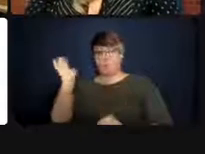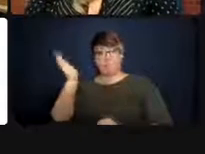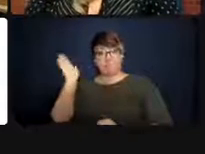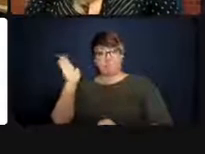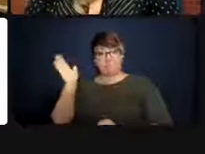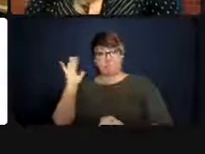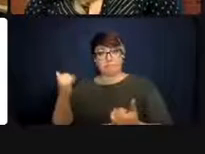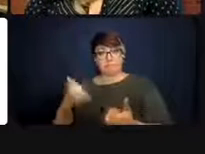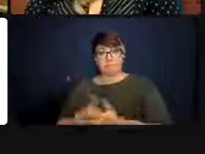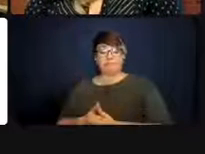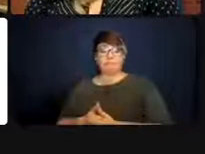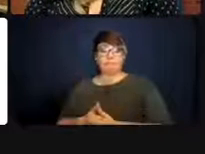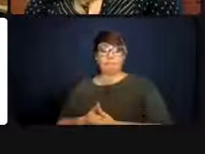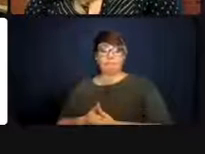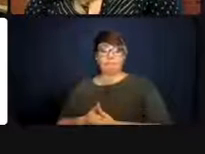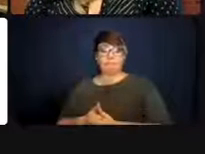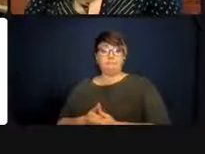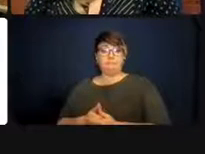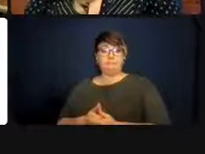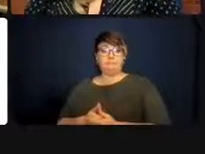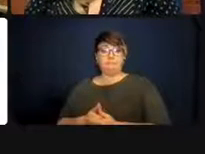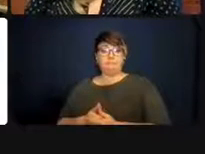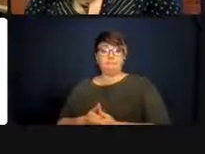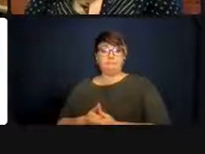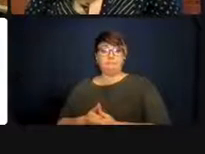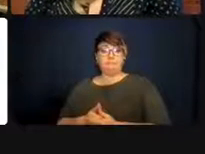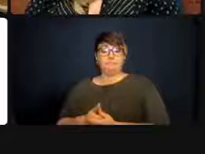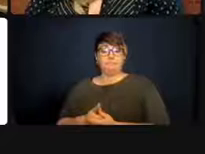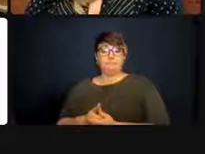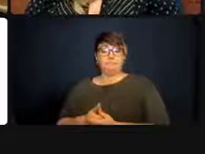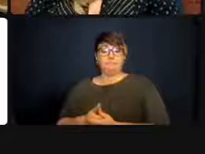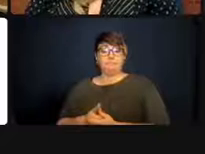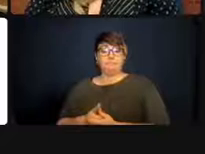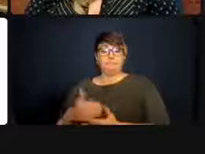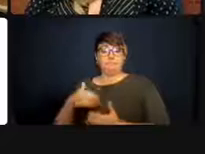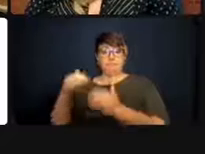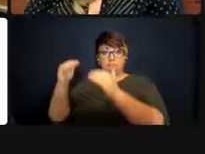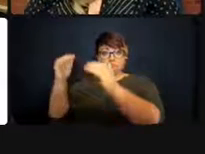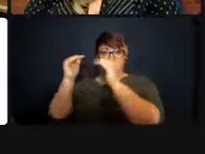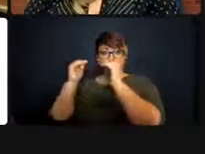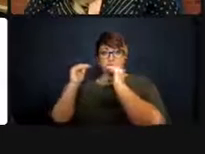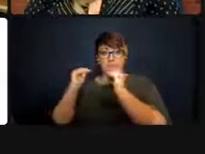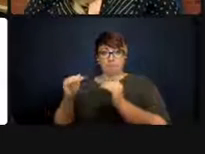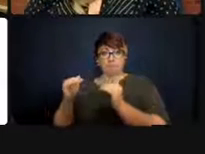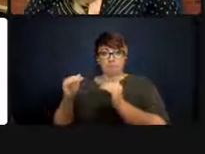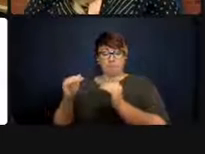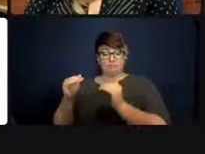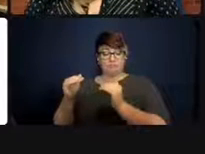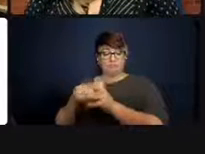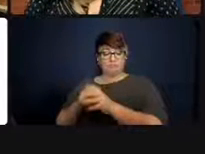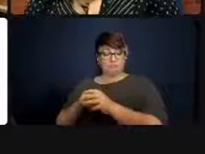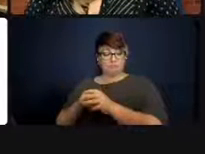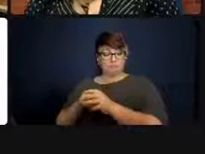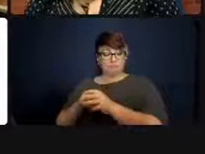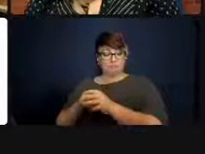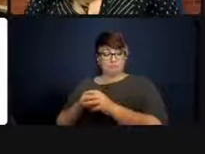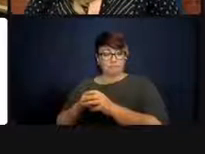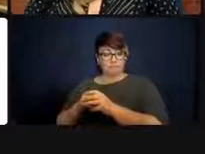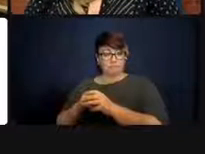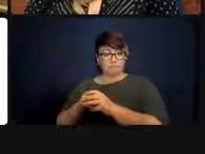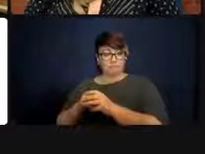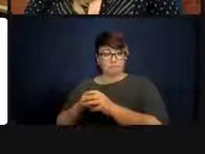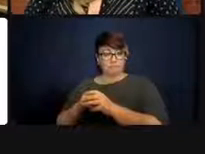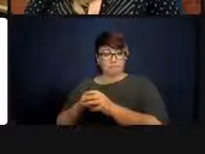لا يبدو بأن هناك أي من المتحدثين، فإذا نمضي للبند التالي.